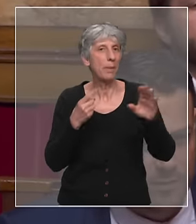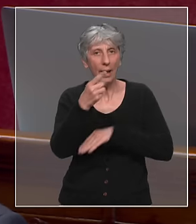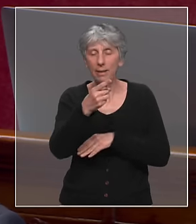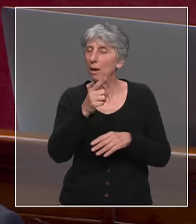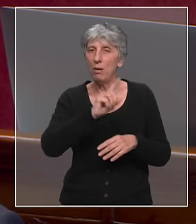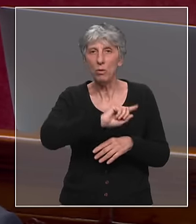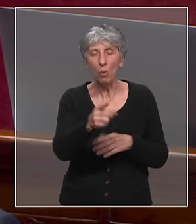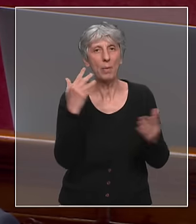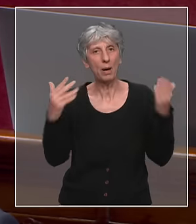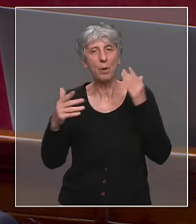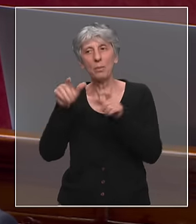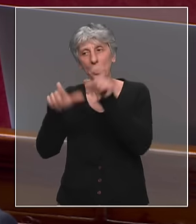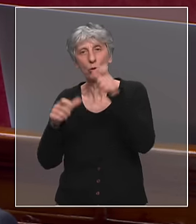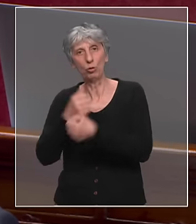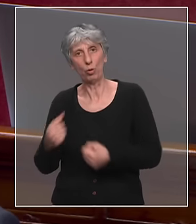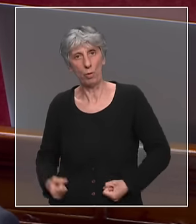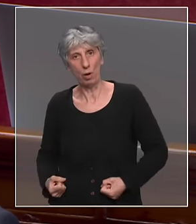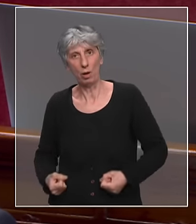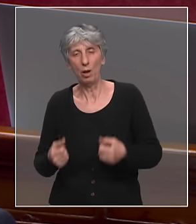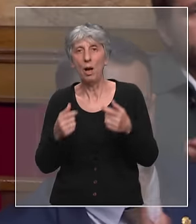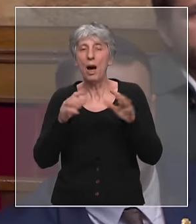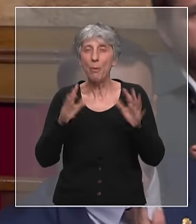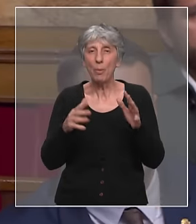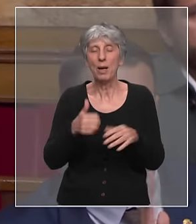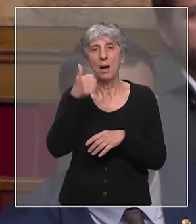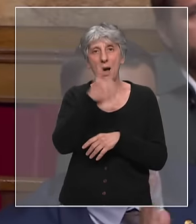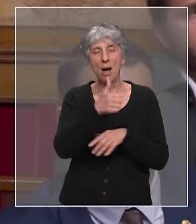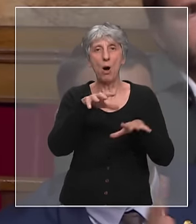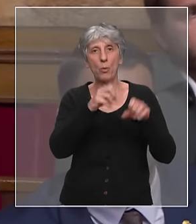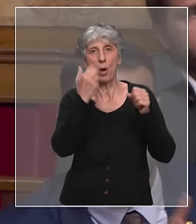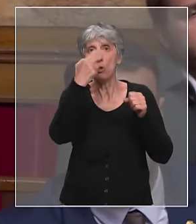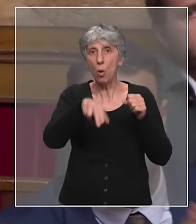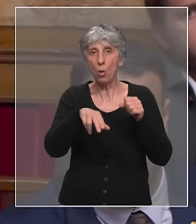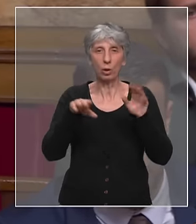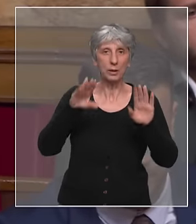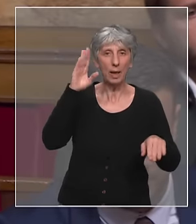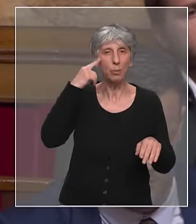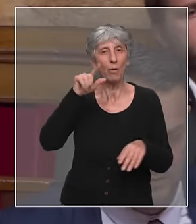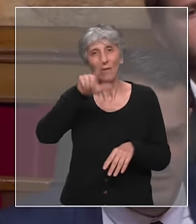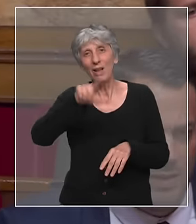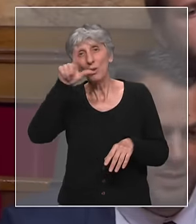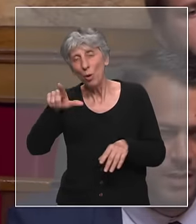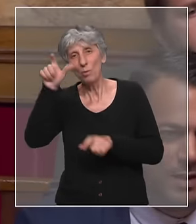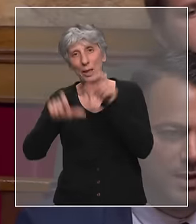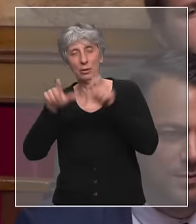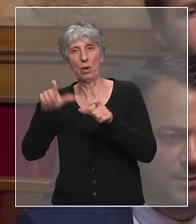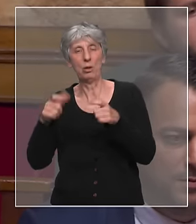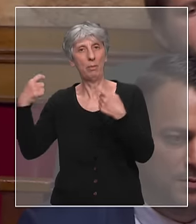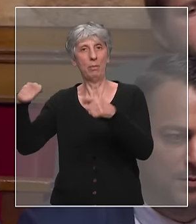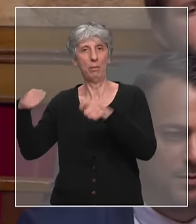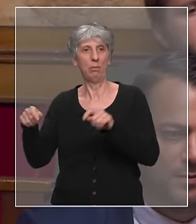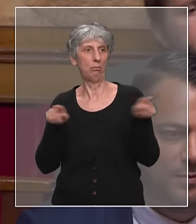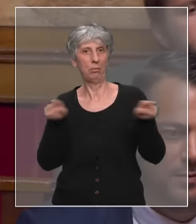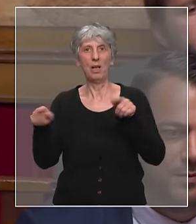nombre de demandeurs d'emploi en France. Il y a environ un emploi non pourvu pour 22 demandeurs d'emploi disponibles. Vous